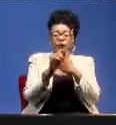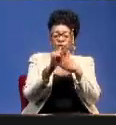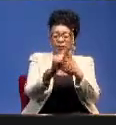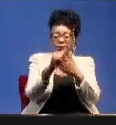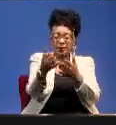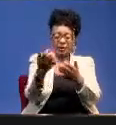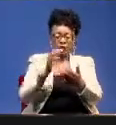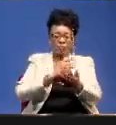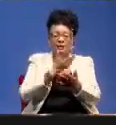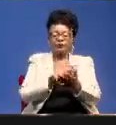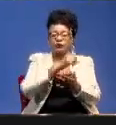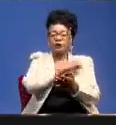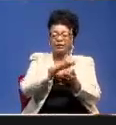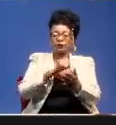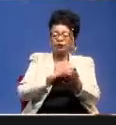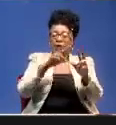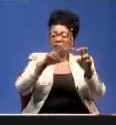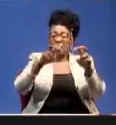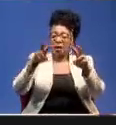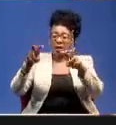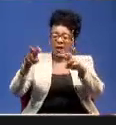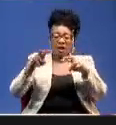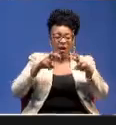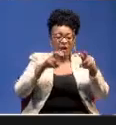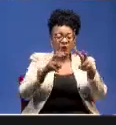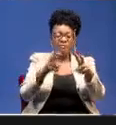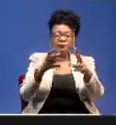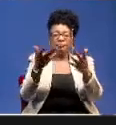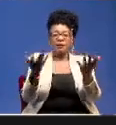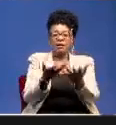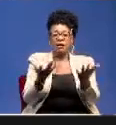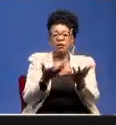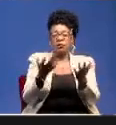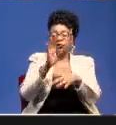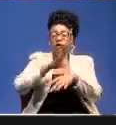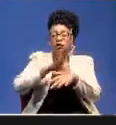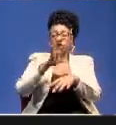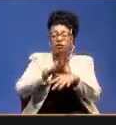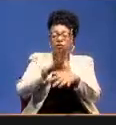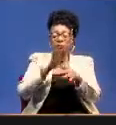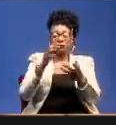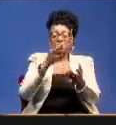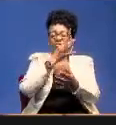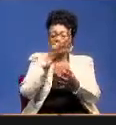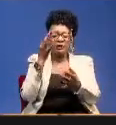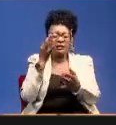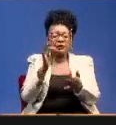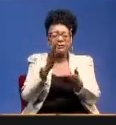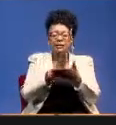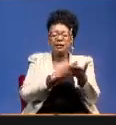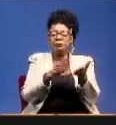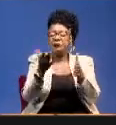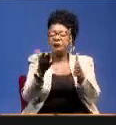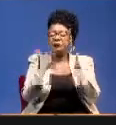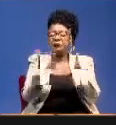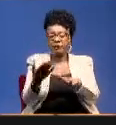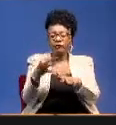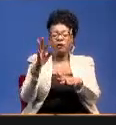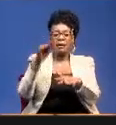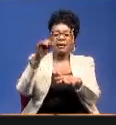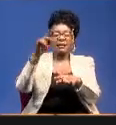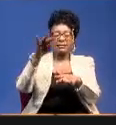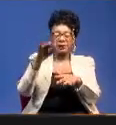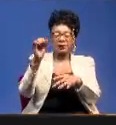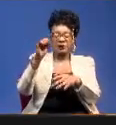seneti kuchunguza visa na mikasa ya dhehebu la funga hadi kufa la mhubiri Paul Mackenzie kule